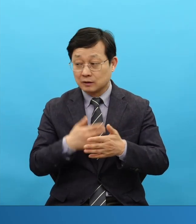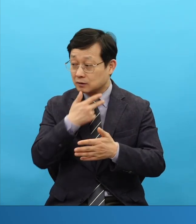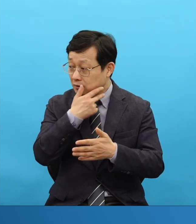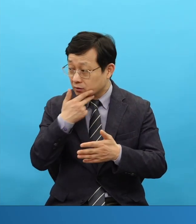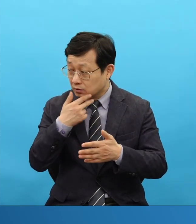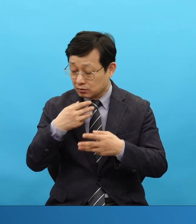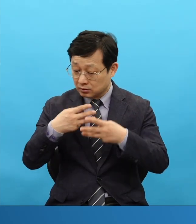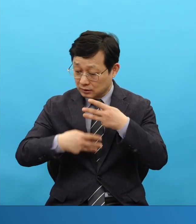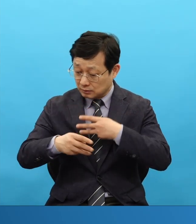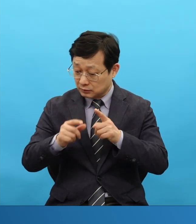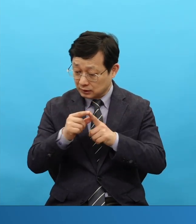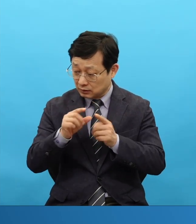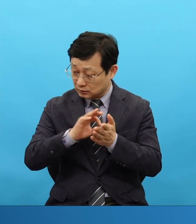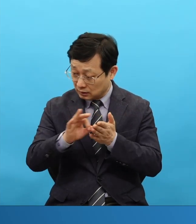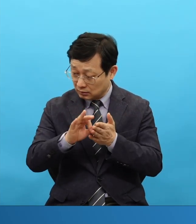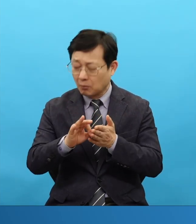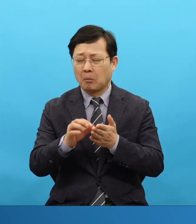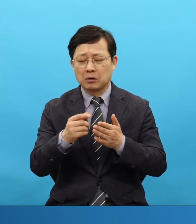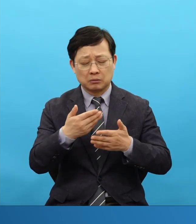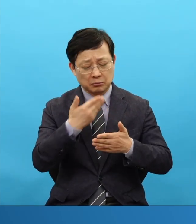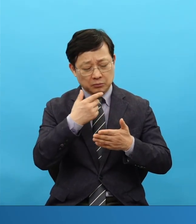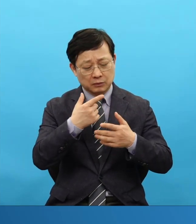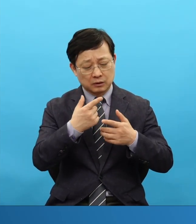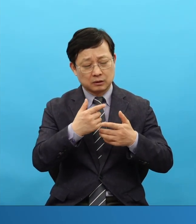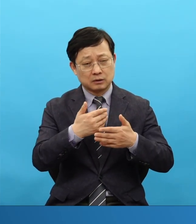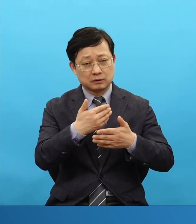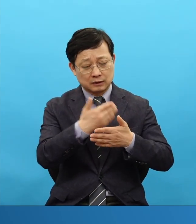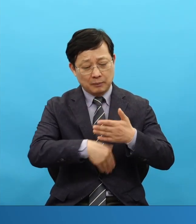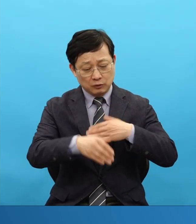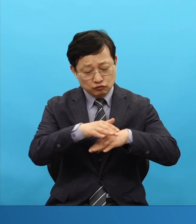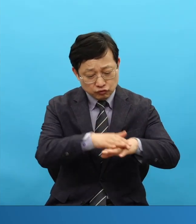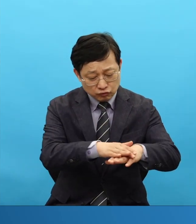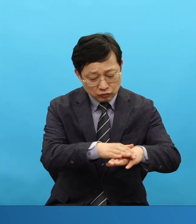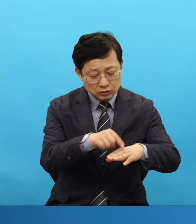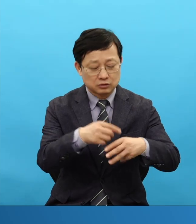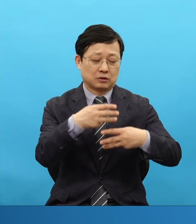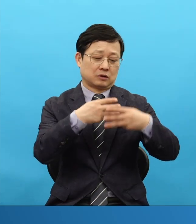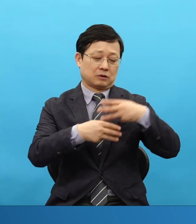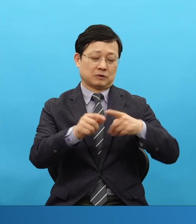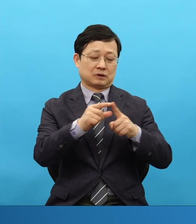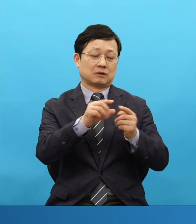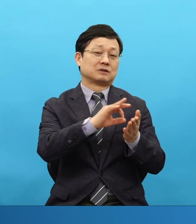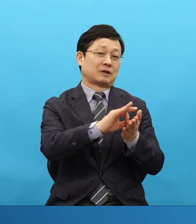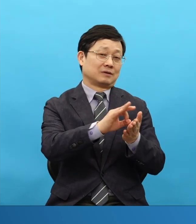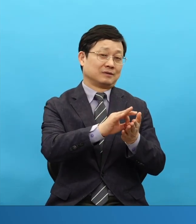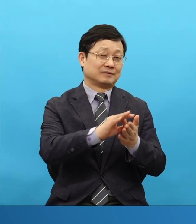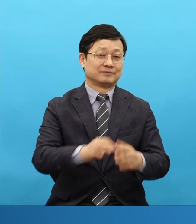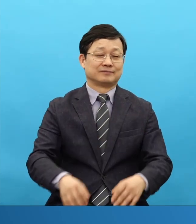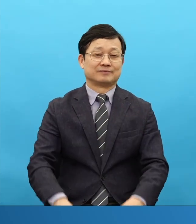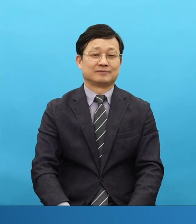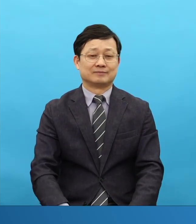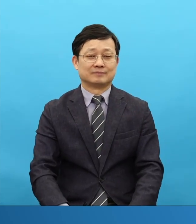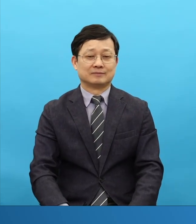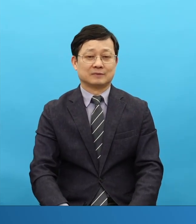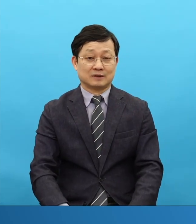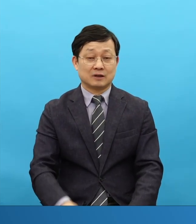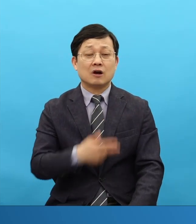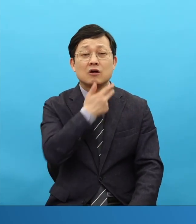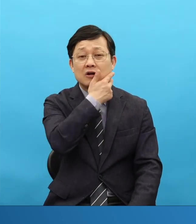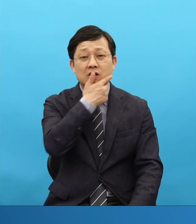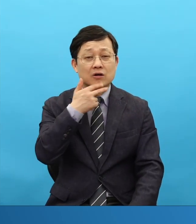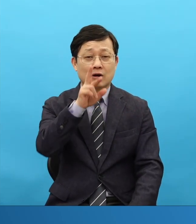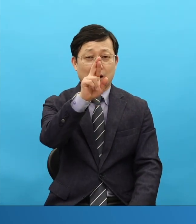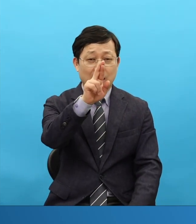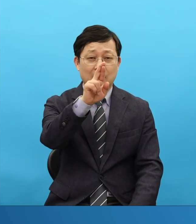那饮食的垃圾也称为 remnant， 일부러 남겨둔 거 보고도 렘넌트라고 씁니다. 特意剩下的食物也叫 굉장히 의미가 remnant， 크죠. 那意